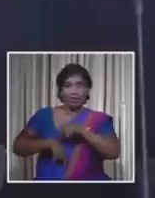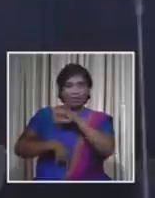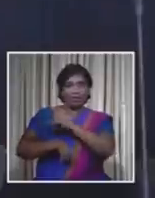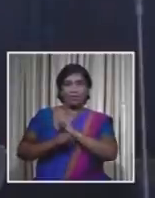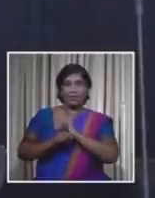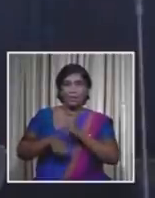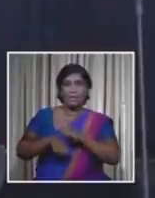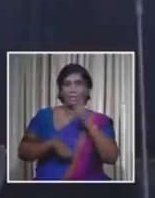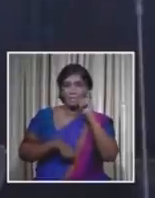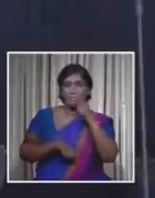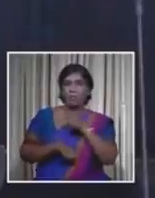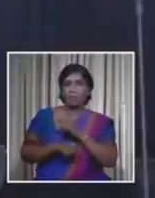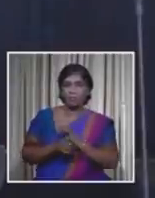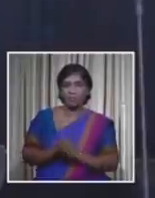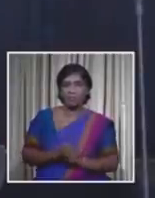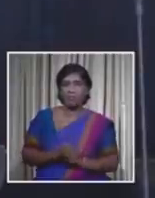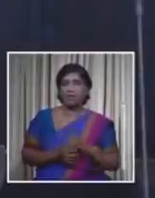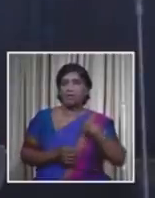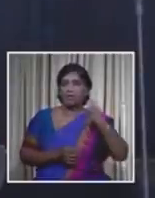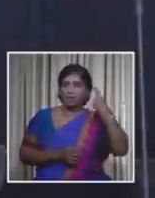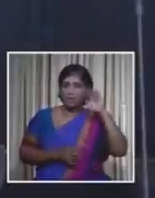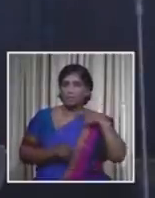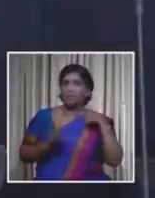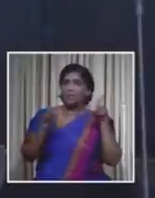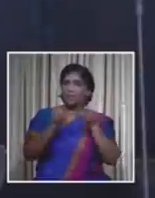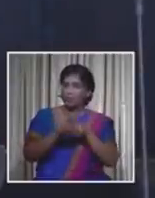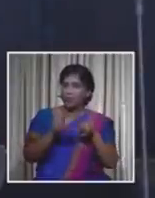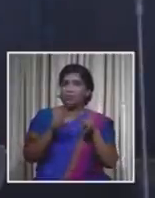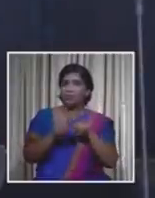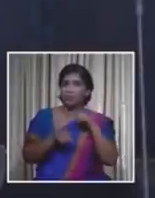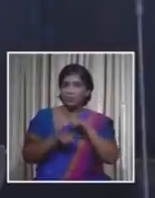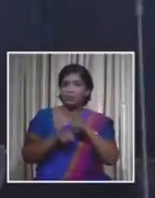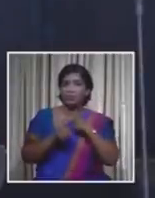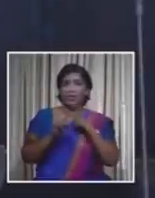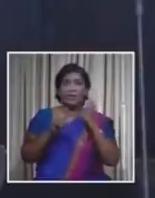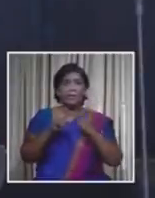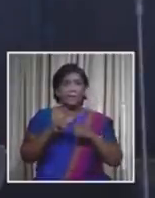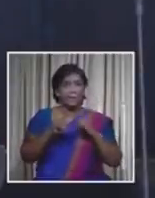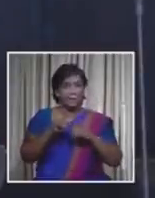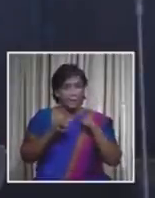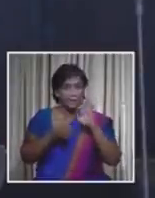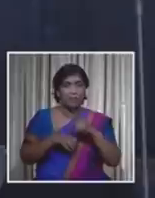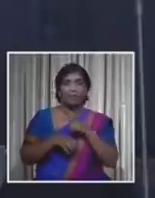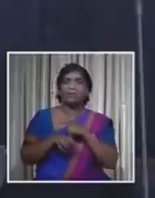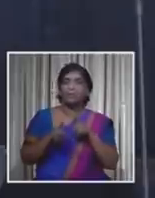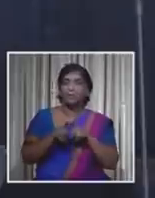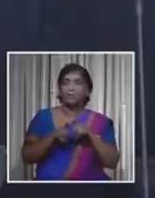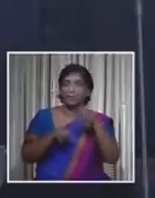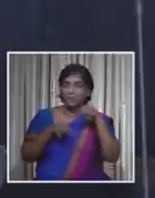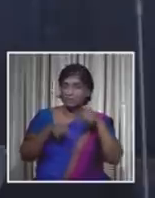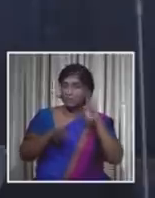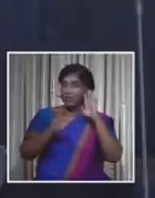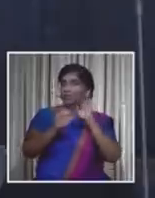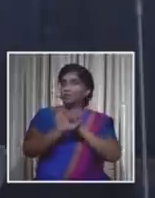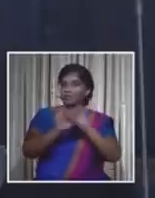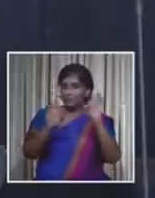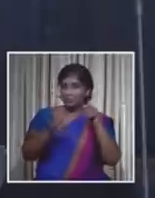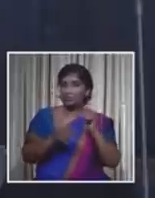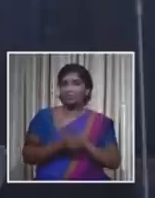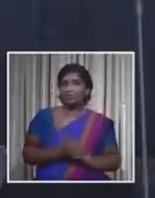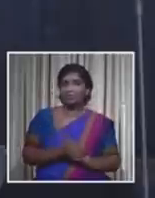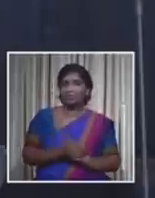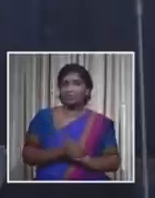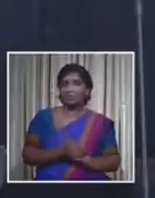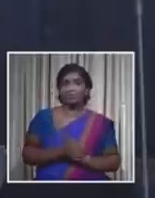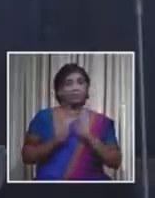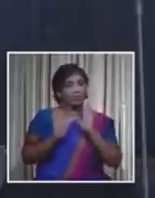පොඩි ප්‍රමාදයක් තියෙනවා. ඊයේ අපි මුණ ගැහුණා වගේම එතුමියගේ වරප්‍රසාද ප්‍රශ්නය සම්බන්ධයෙන් ඔබතුමා දැන් නිවේදනයක් නිකුත් කරා.